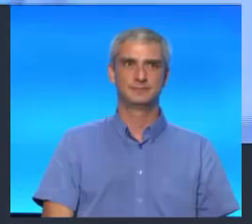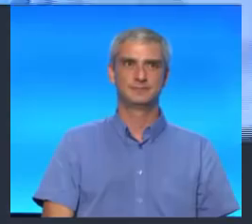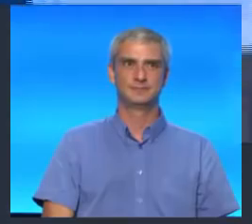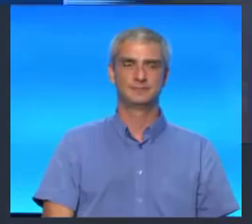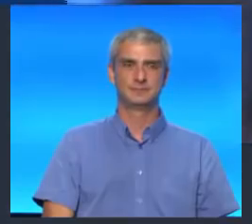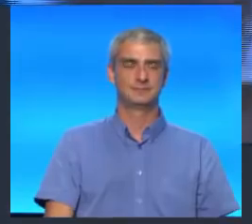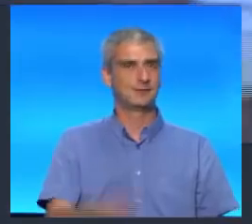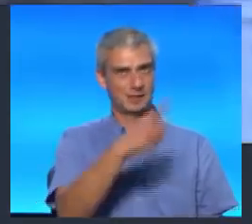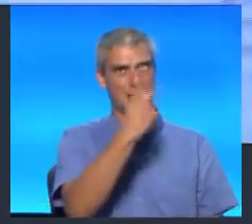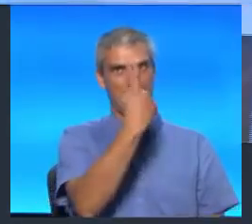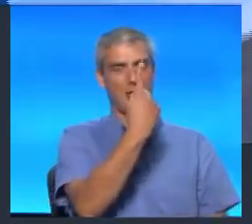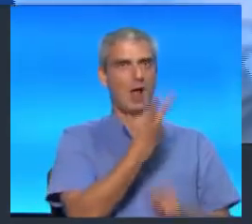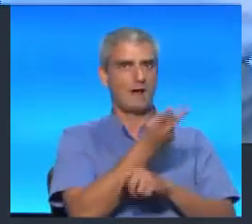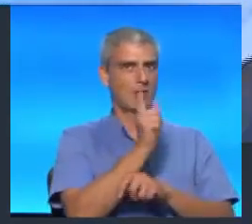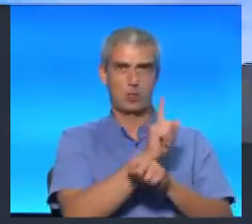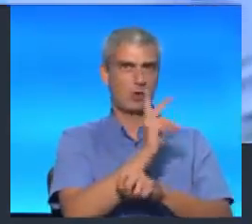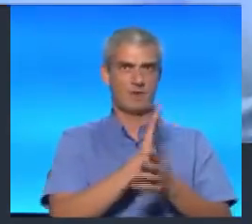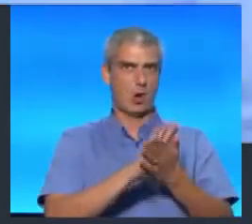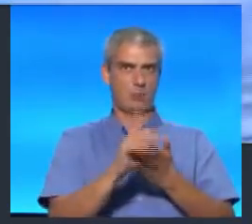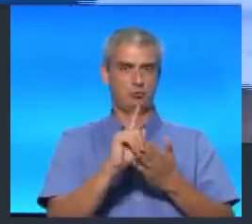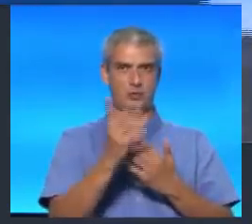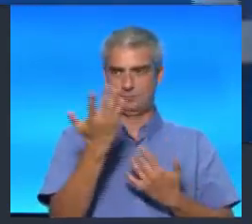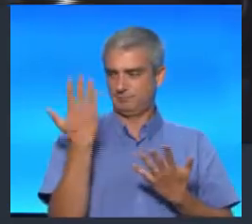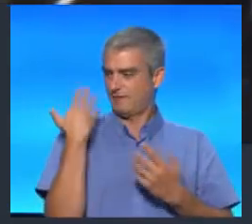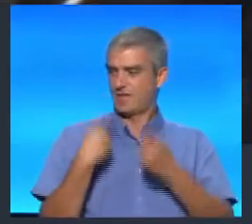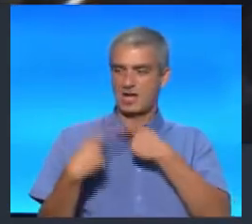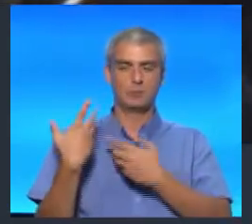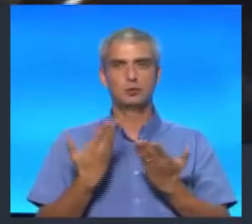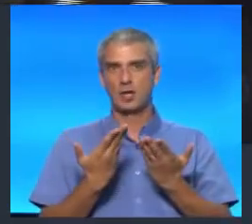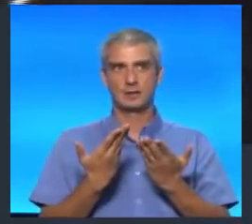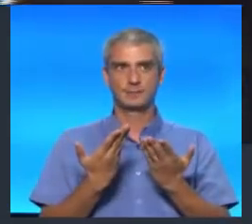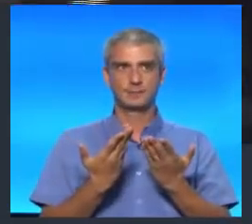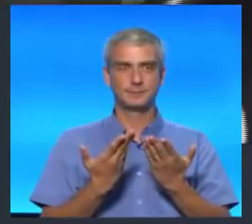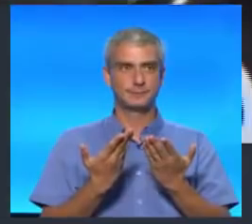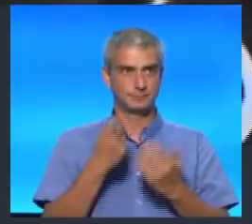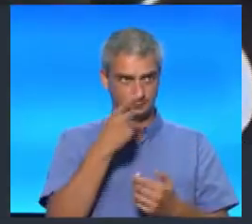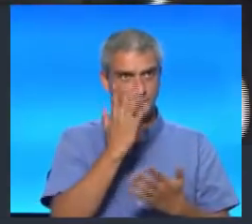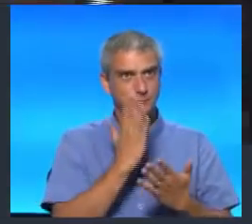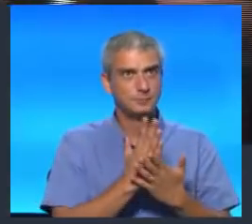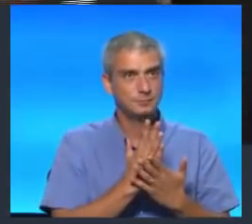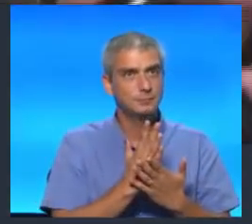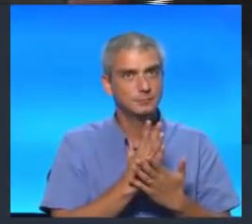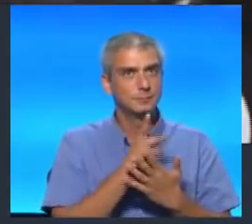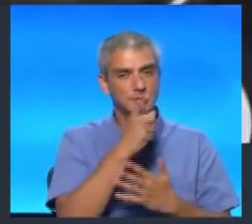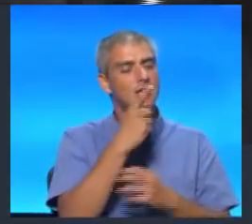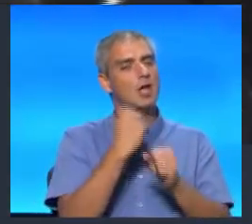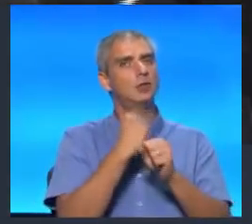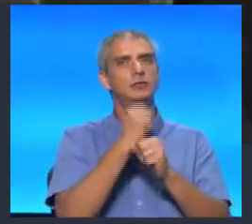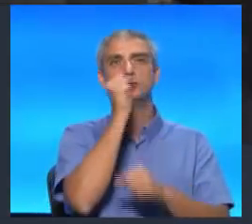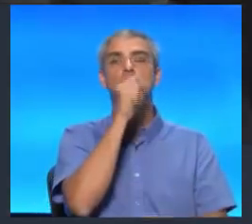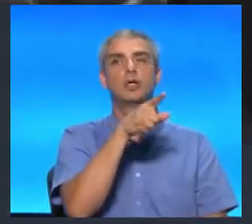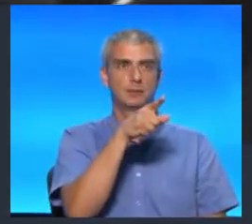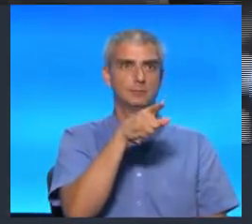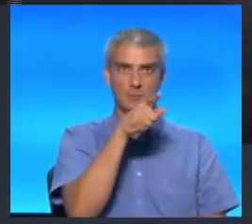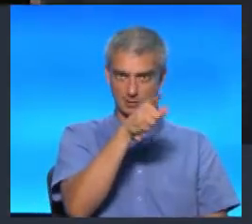אתה גם כן עברת תקופה לא פשוטה לפני כמה שנים. אתה כבר, זאת אומרת, שאתה עושה את השירים האלה וכל זה,